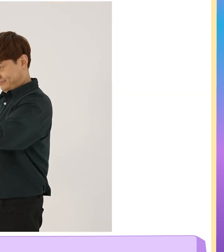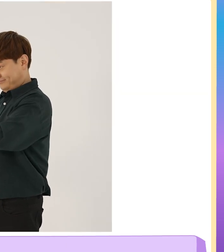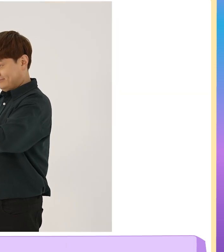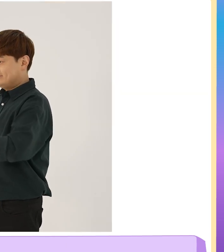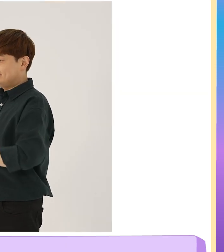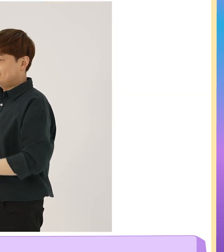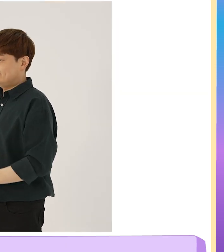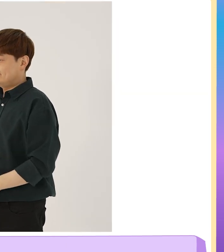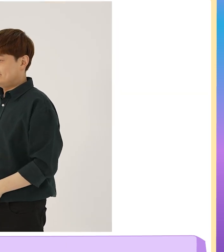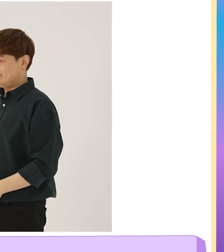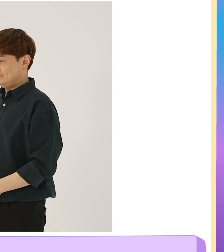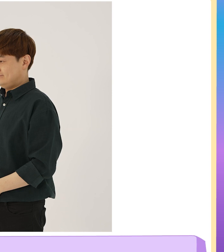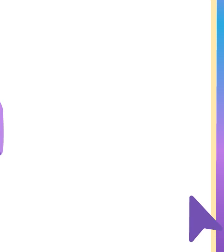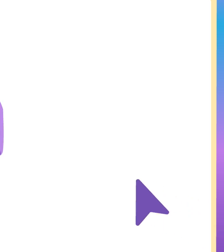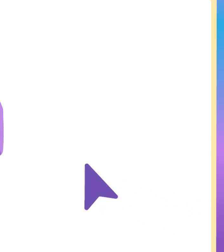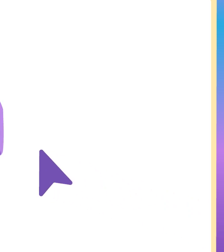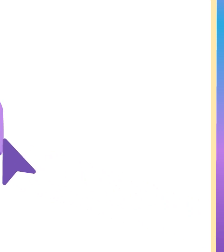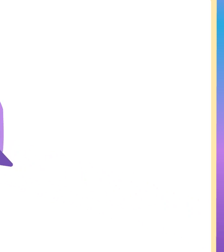드라이브입니다.